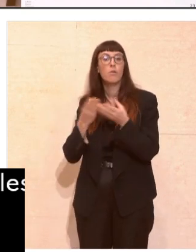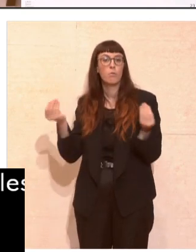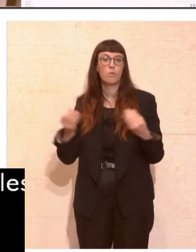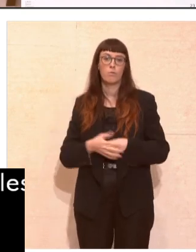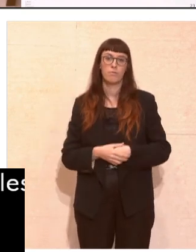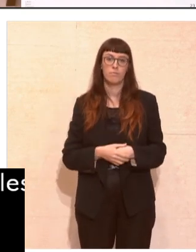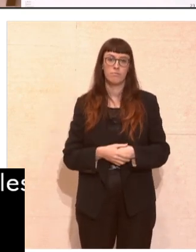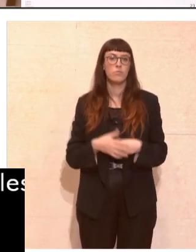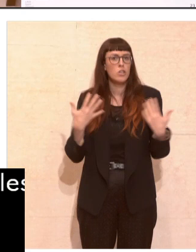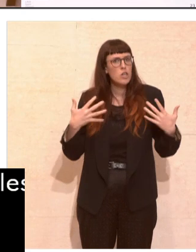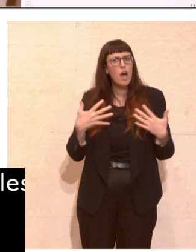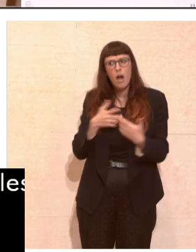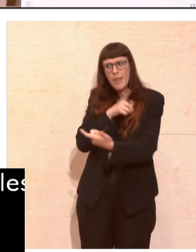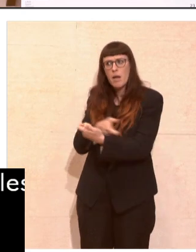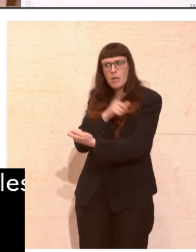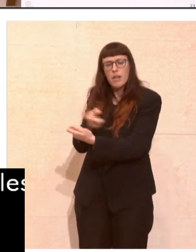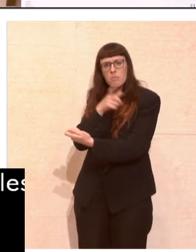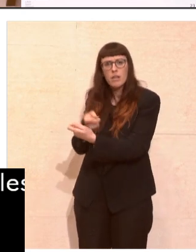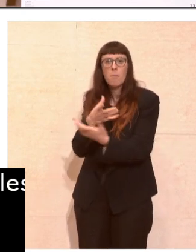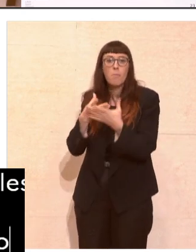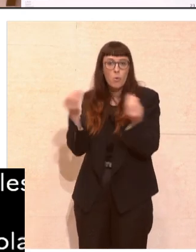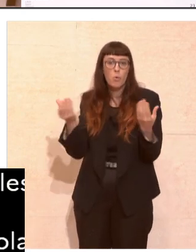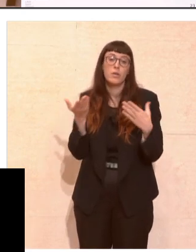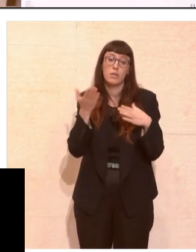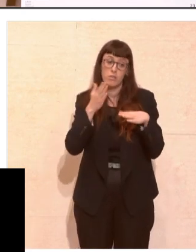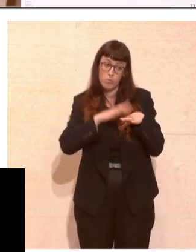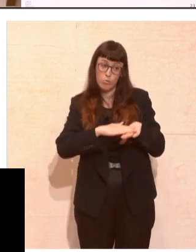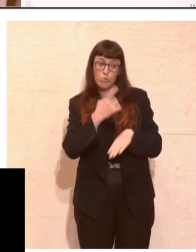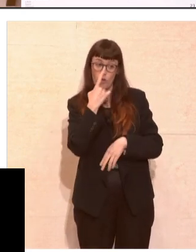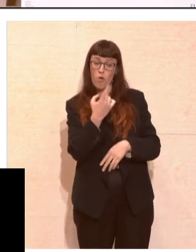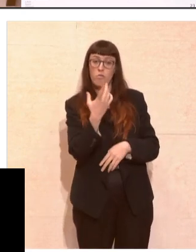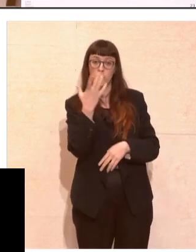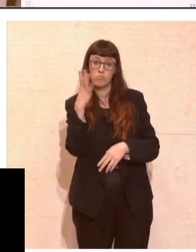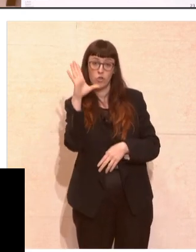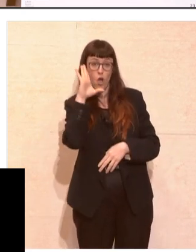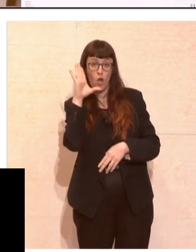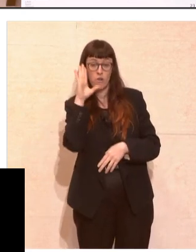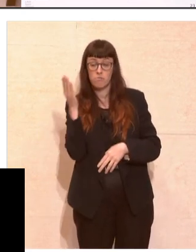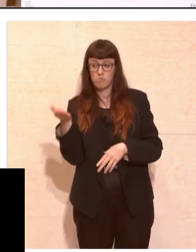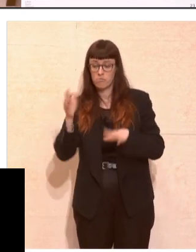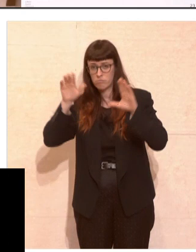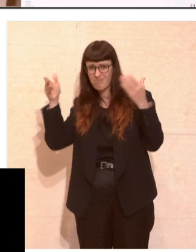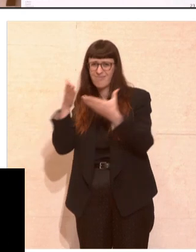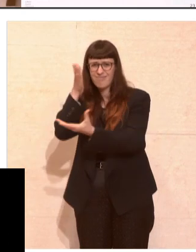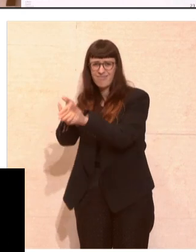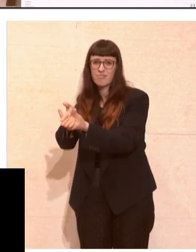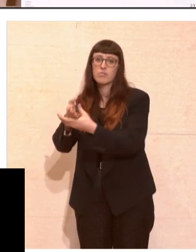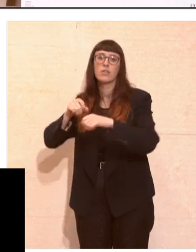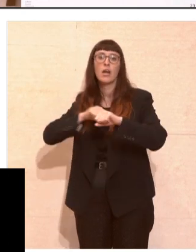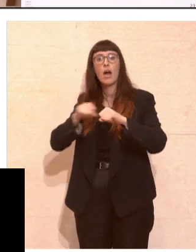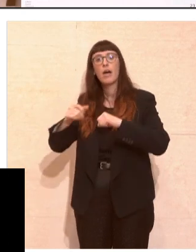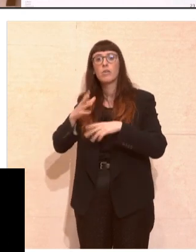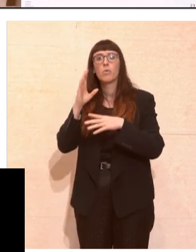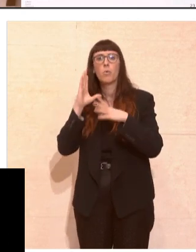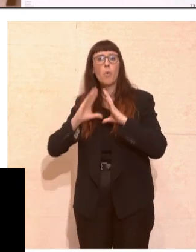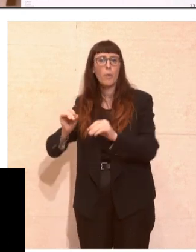scolaires en lien avec ça. Et je pense que le sommeil pourrait être une solution très bénéfique pour aider finalement de dire aux parents, bien, écoutez,